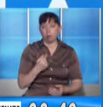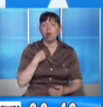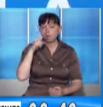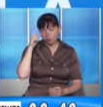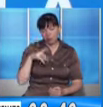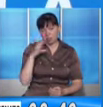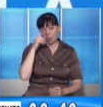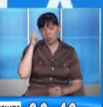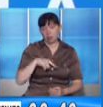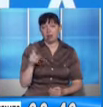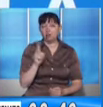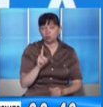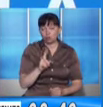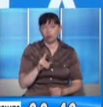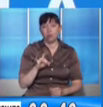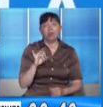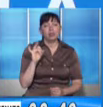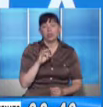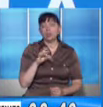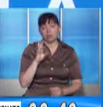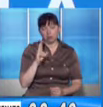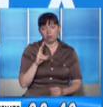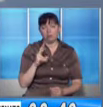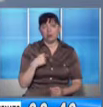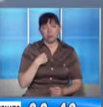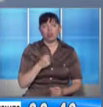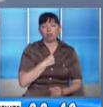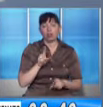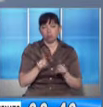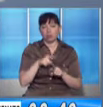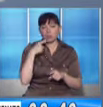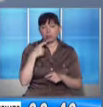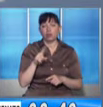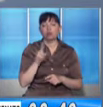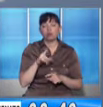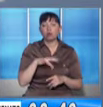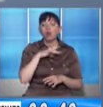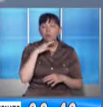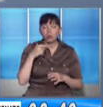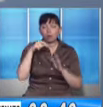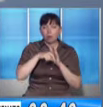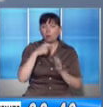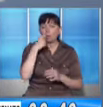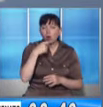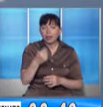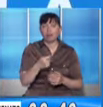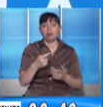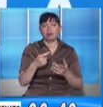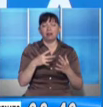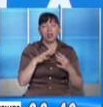Cunoaștem cu toții că, și o spun cu regret, discursul politic și cel electoral din Republica Moldova este însoțit